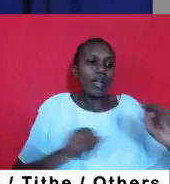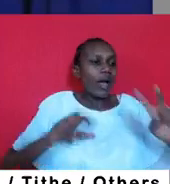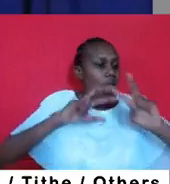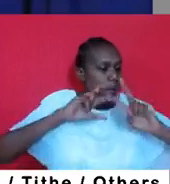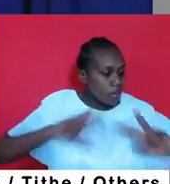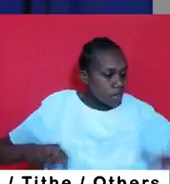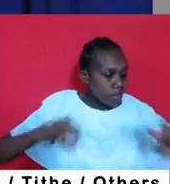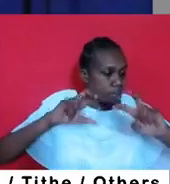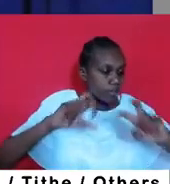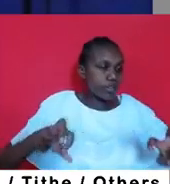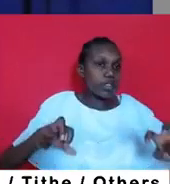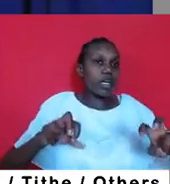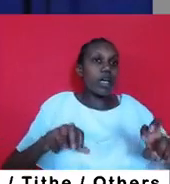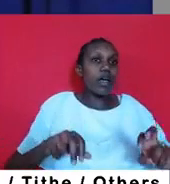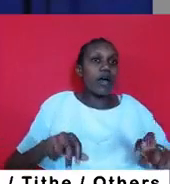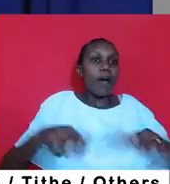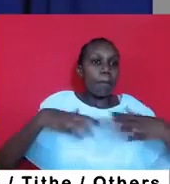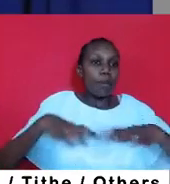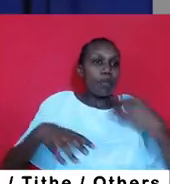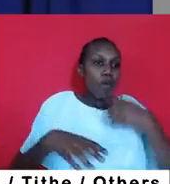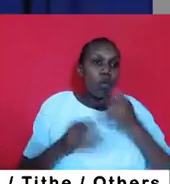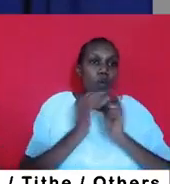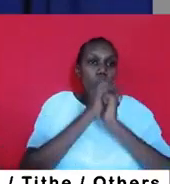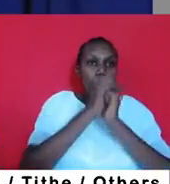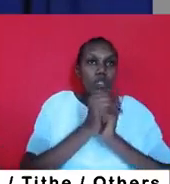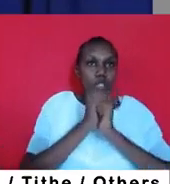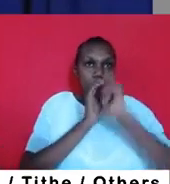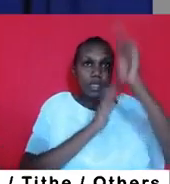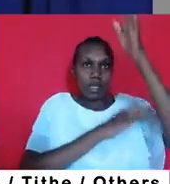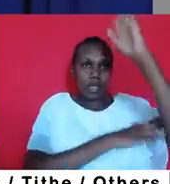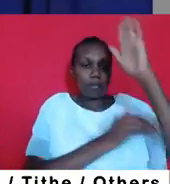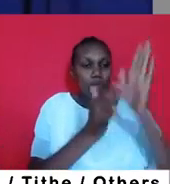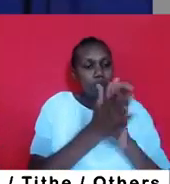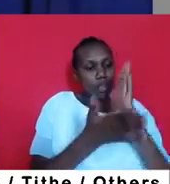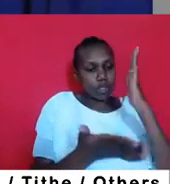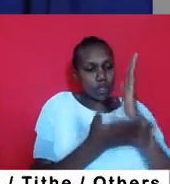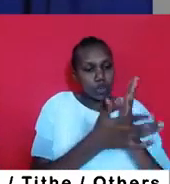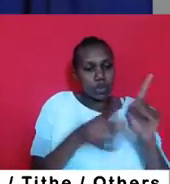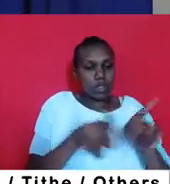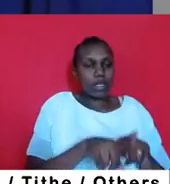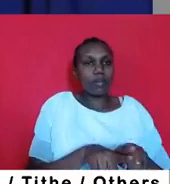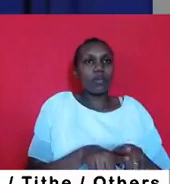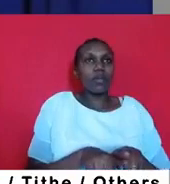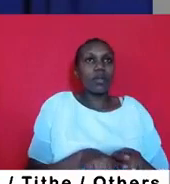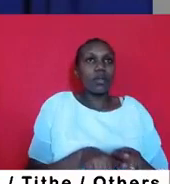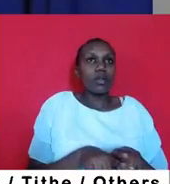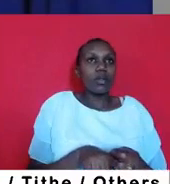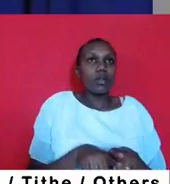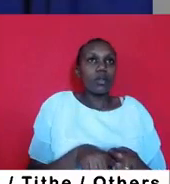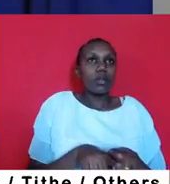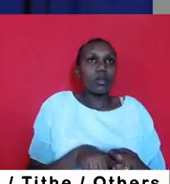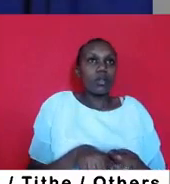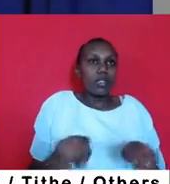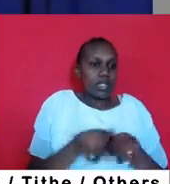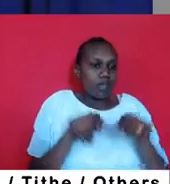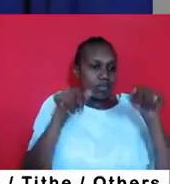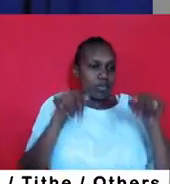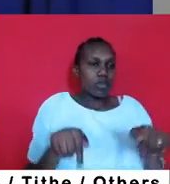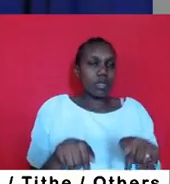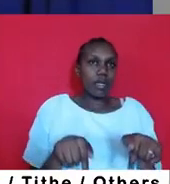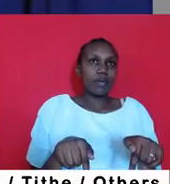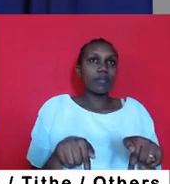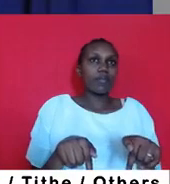anatafuta ambao wanamwabudu kwa kweli na kwa haki. Hata siku ya